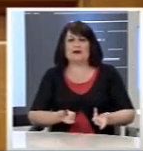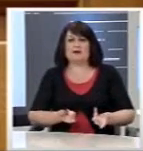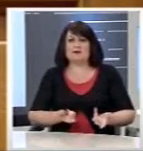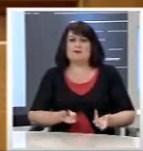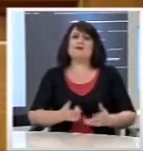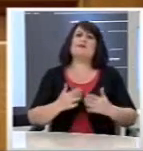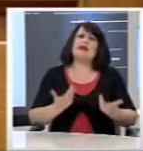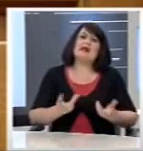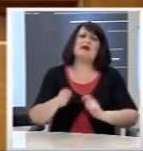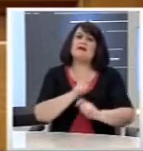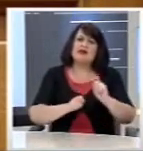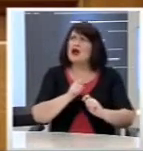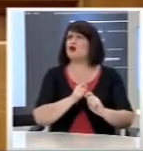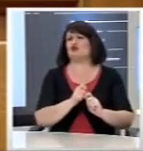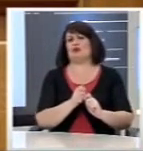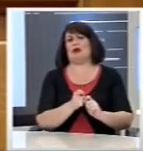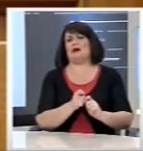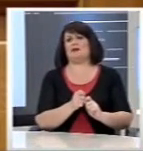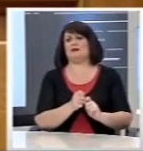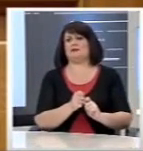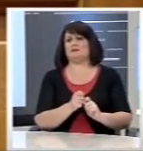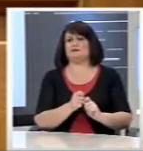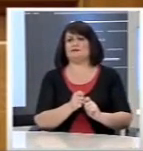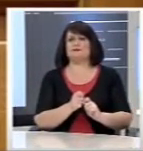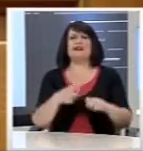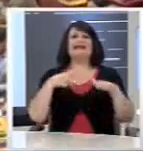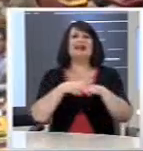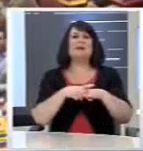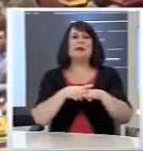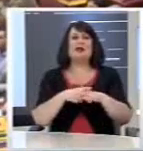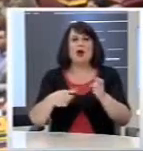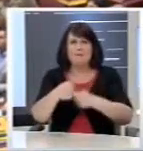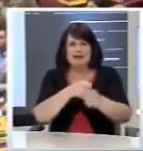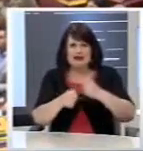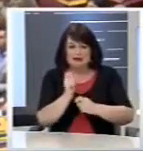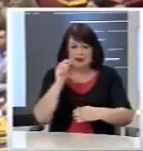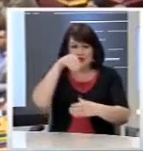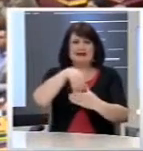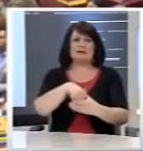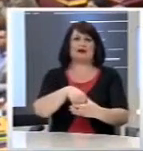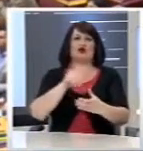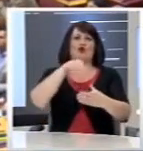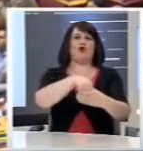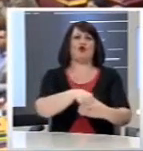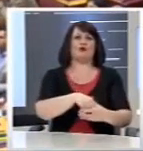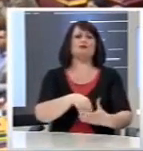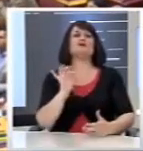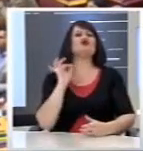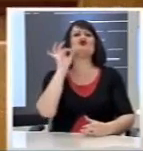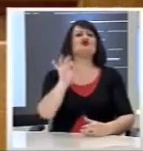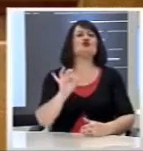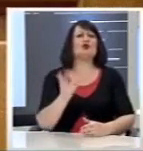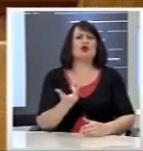Και ιδρύσαμε και το Ταμείο Επιχειρηματικών Συμμετοχών, με στόχο την